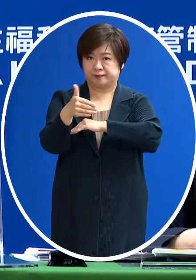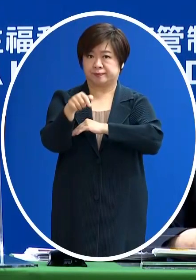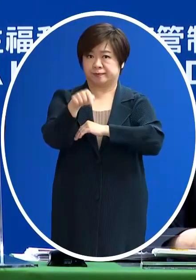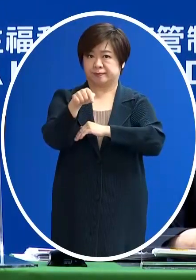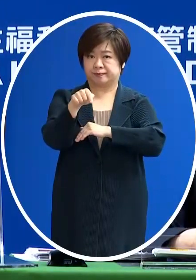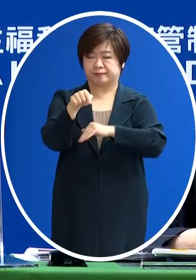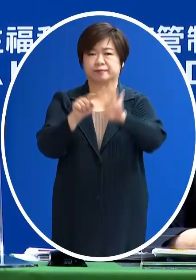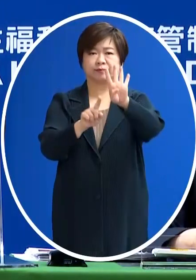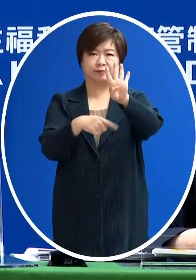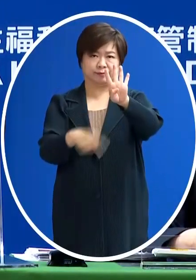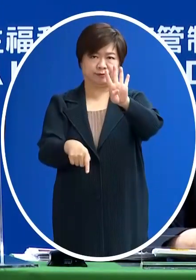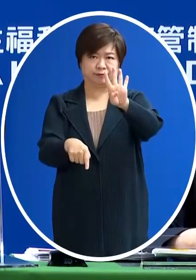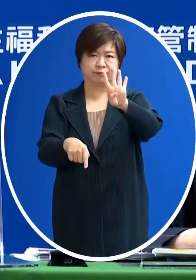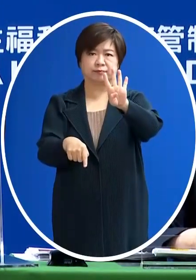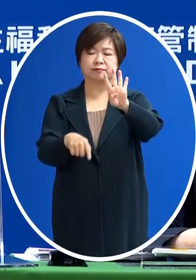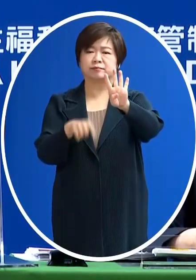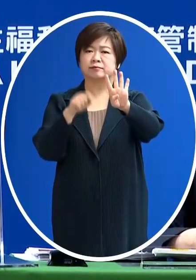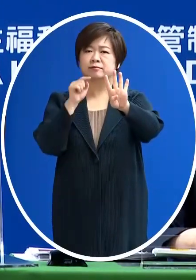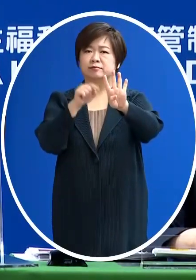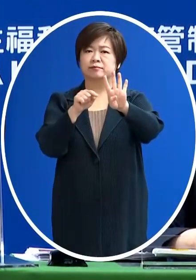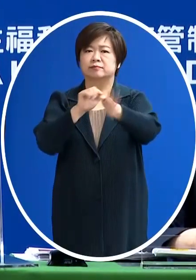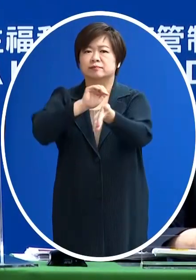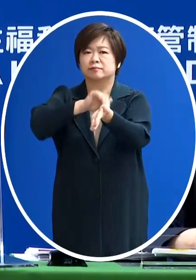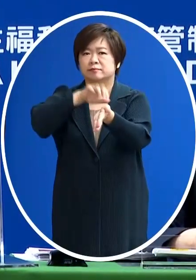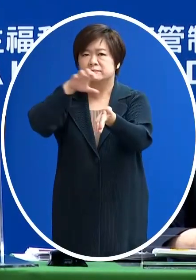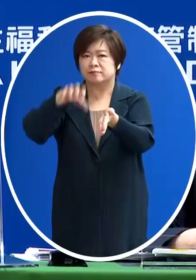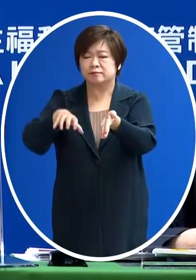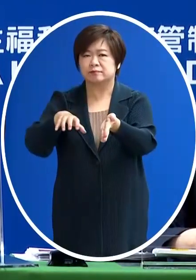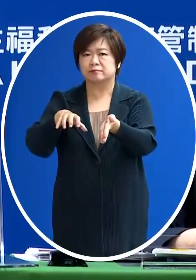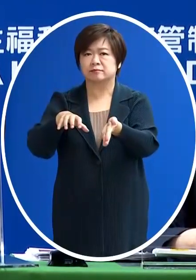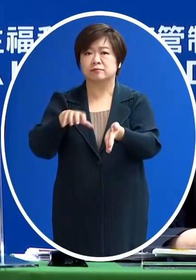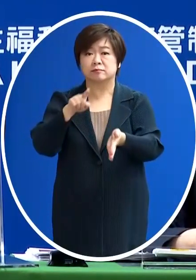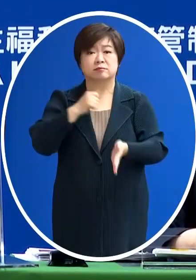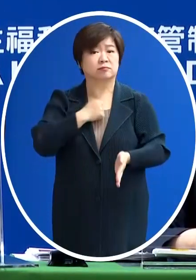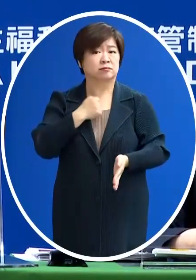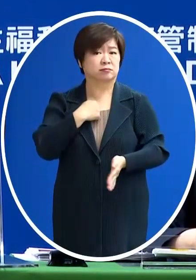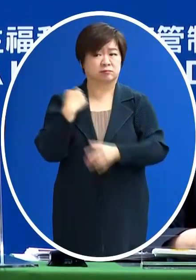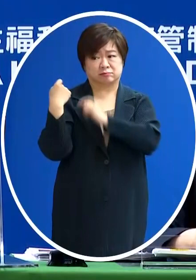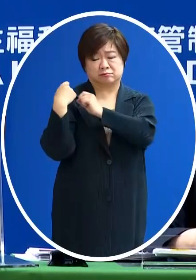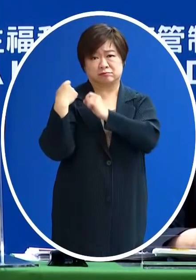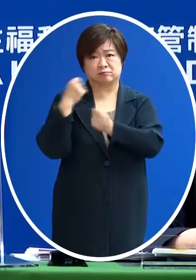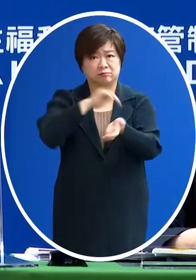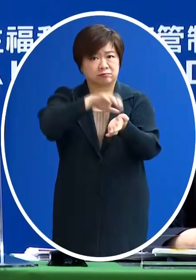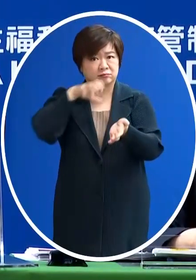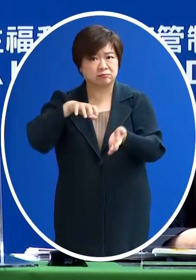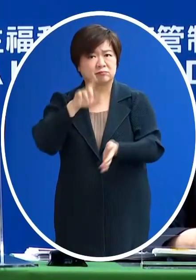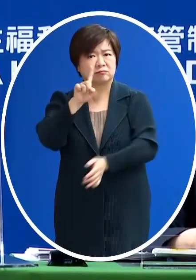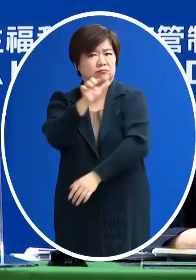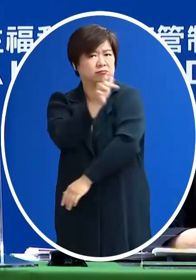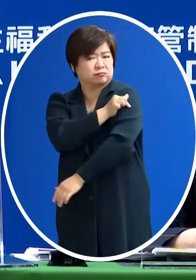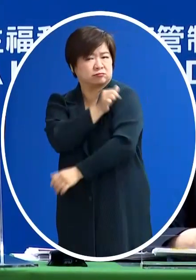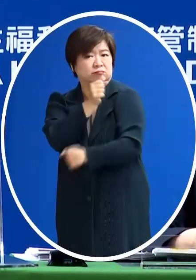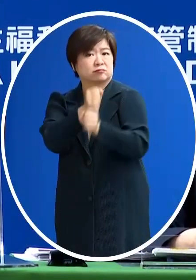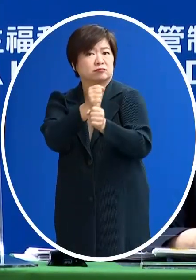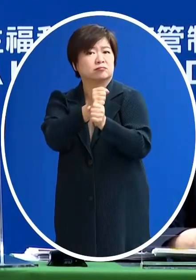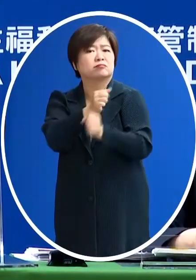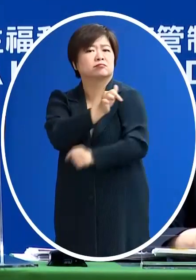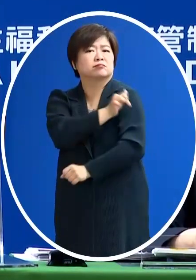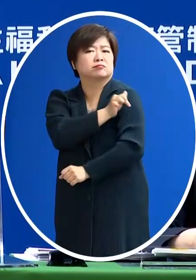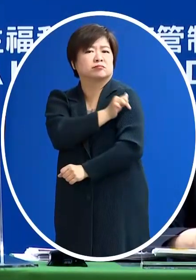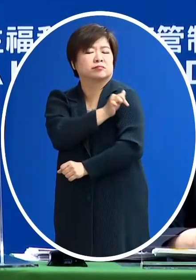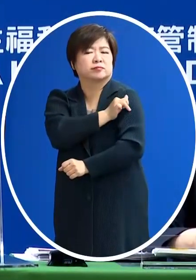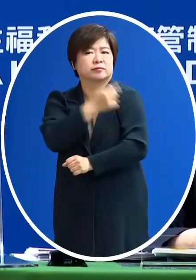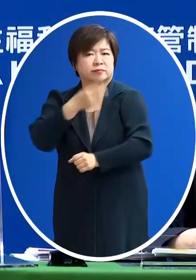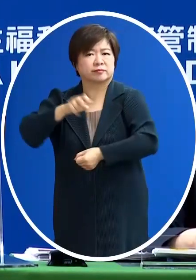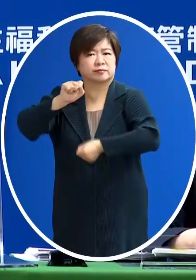新竹县的有4位，那是在医院里面，前一段时间大家知道说在医院有一位护理人员、工作人员，然后再